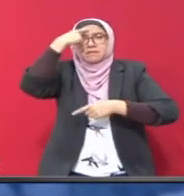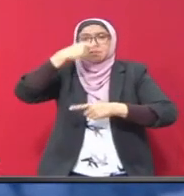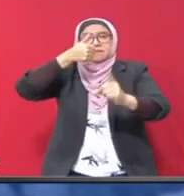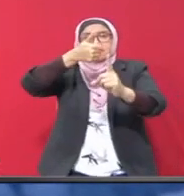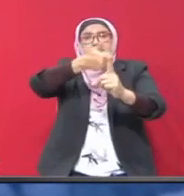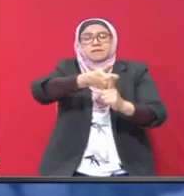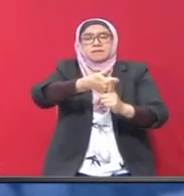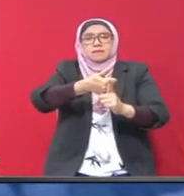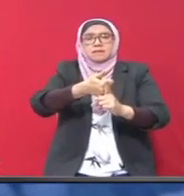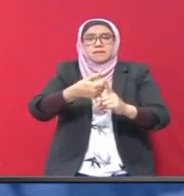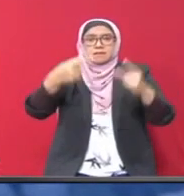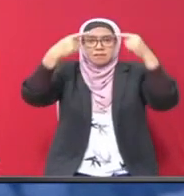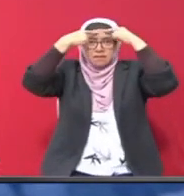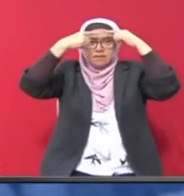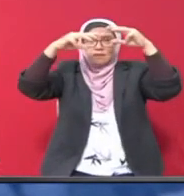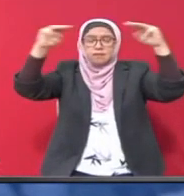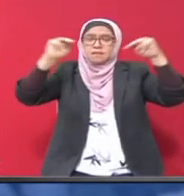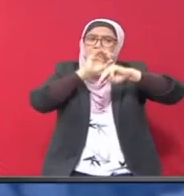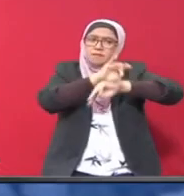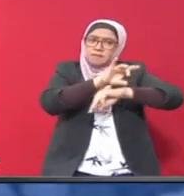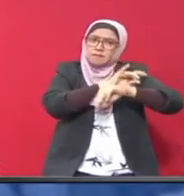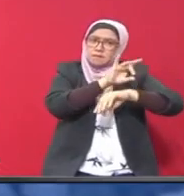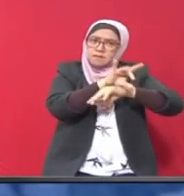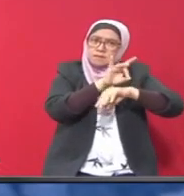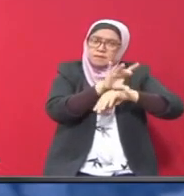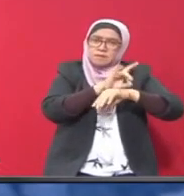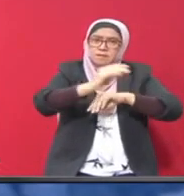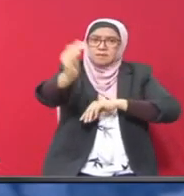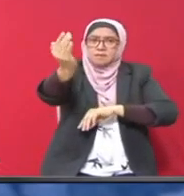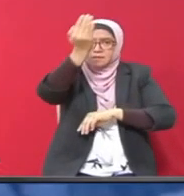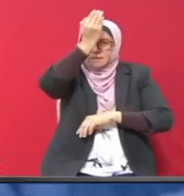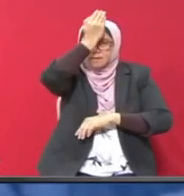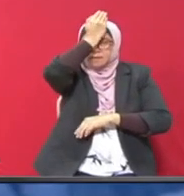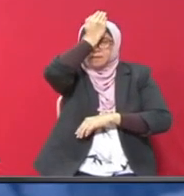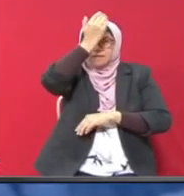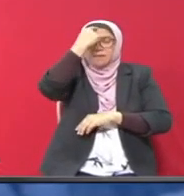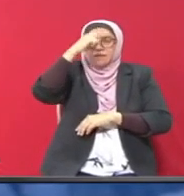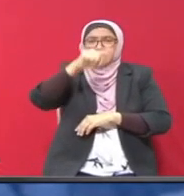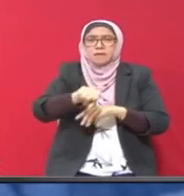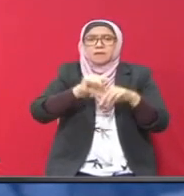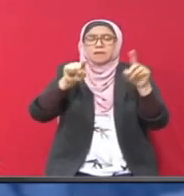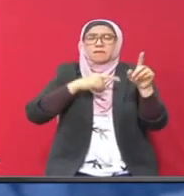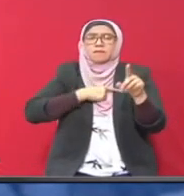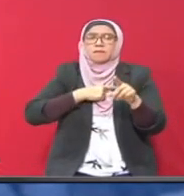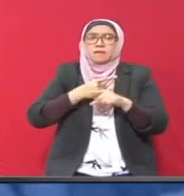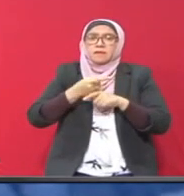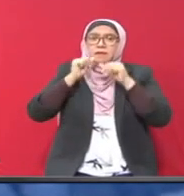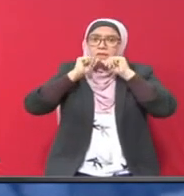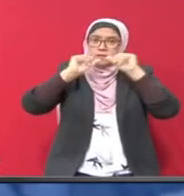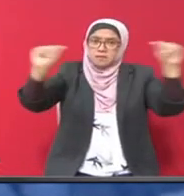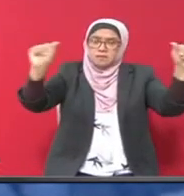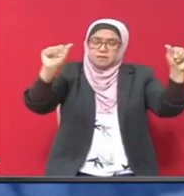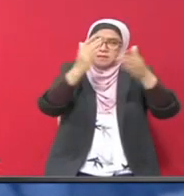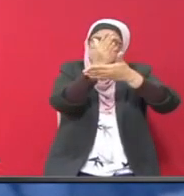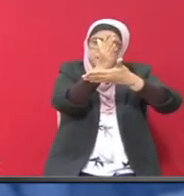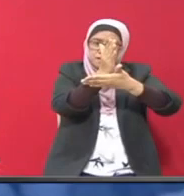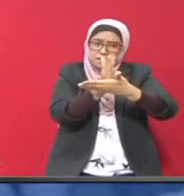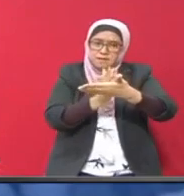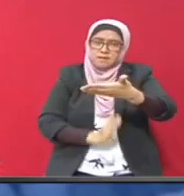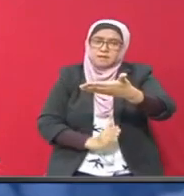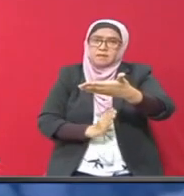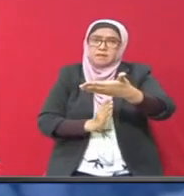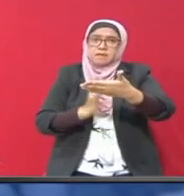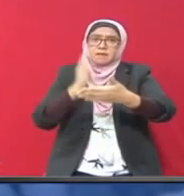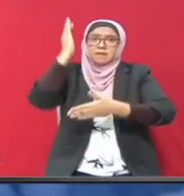mengarahkan Perdana Menteri Malaysia Khan kebutuhan Agung untuk mengisi Arkan sebahagian daripada